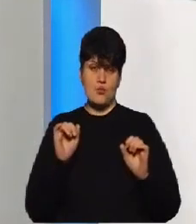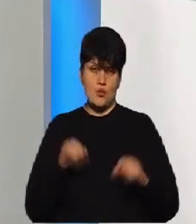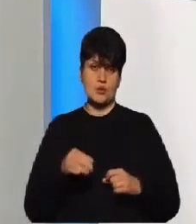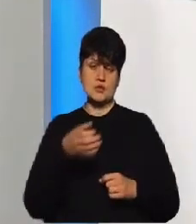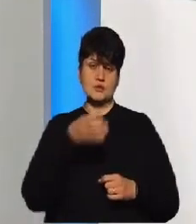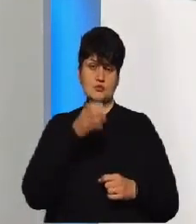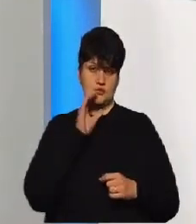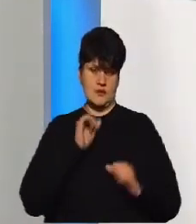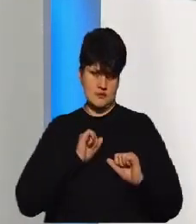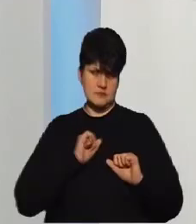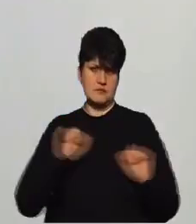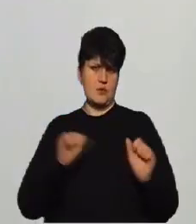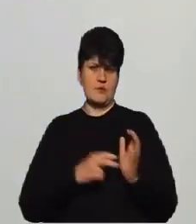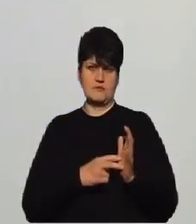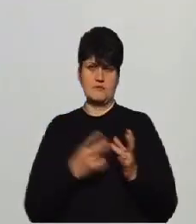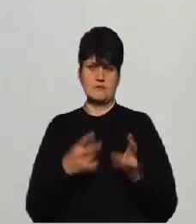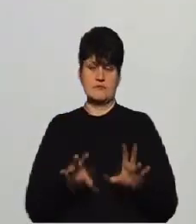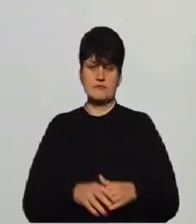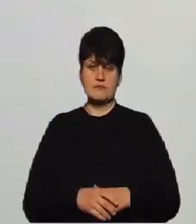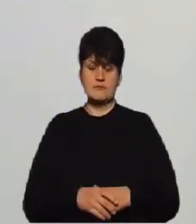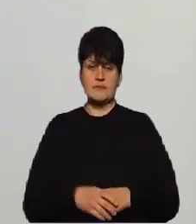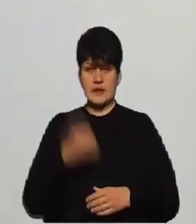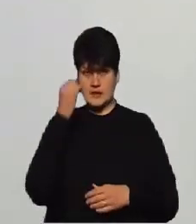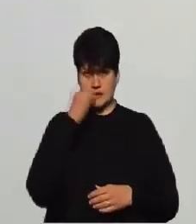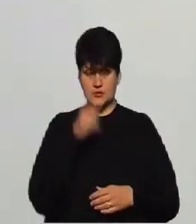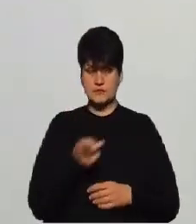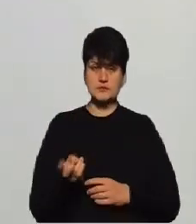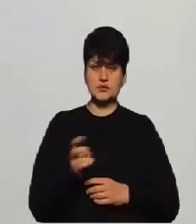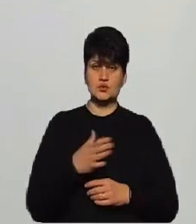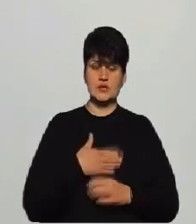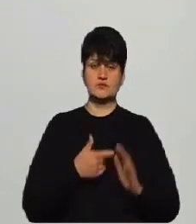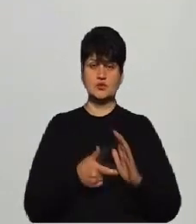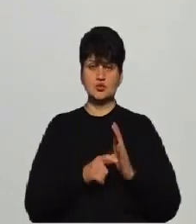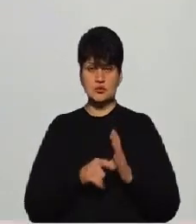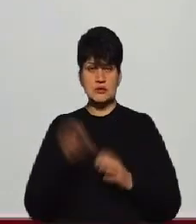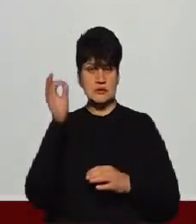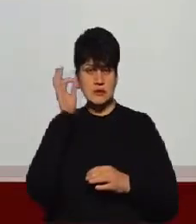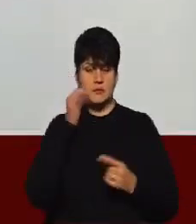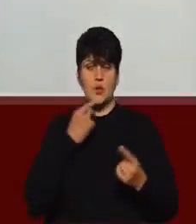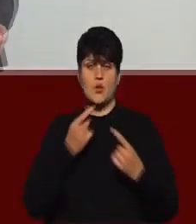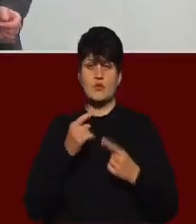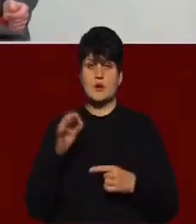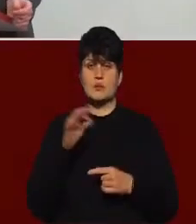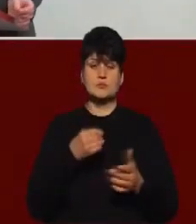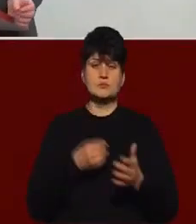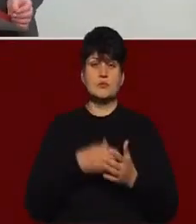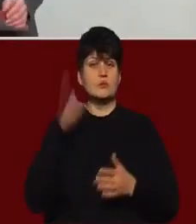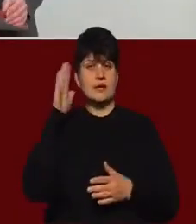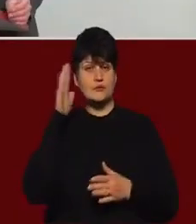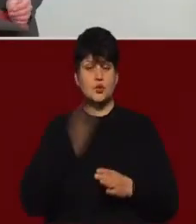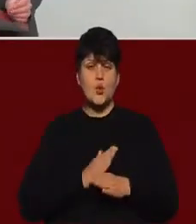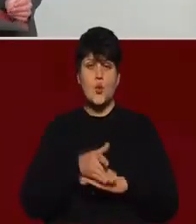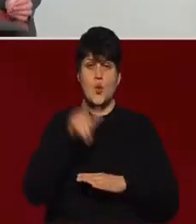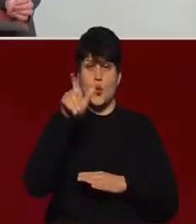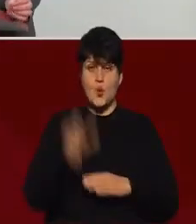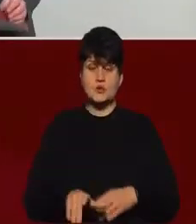не боятися. Що ж, я дякую вам, що ви завітали до нас у студію. Я нагадаю, що ми говорили про тарифи на воду. Гостем студії був